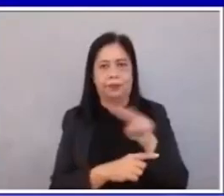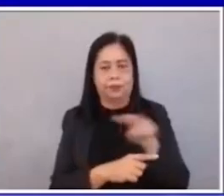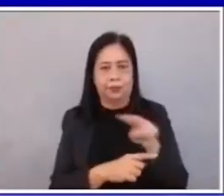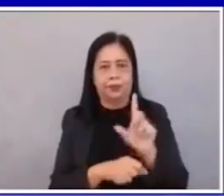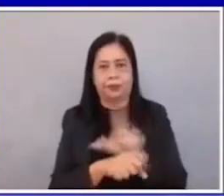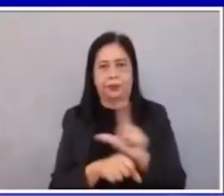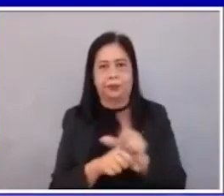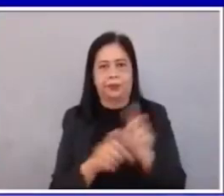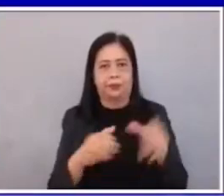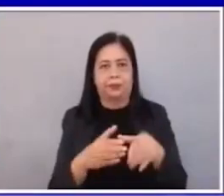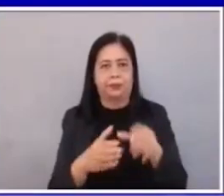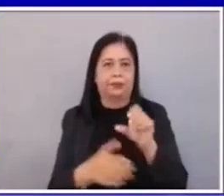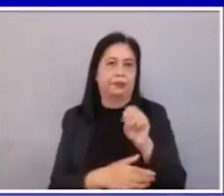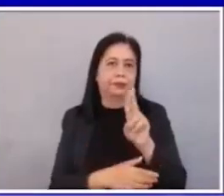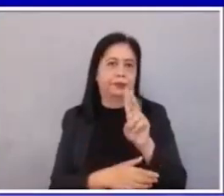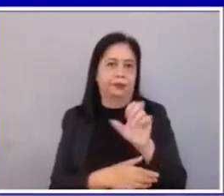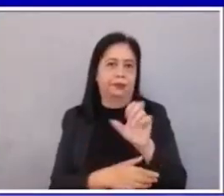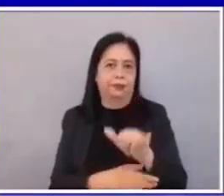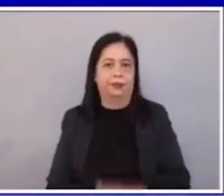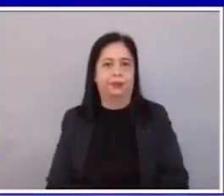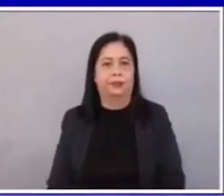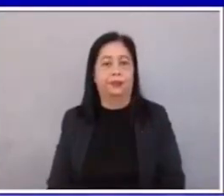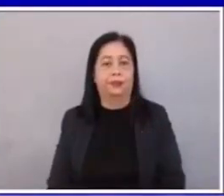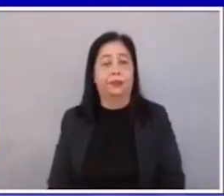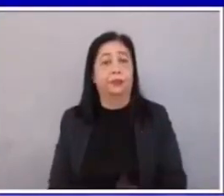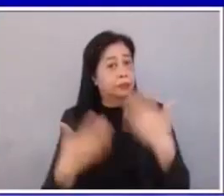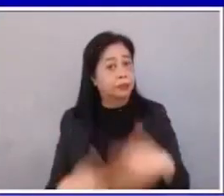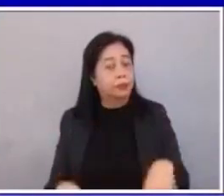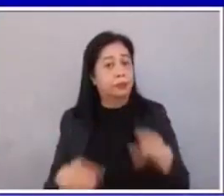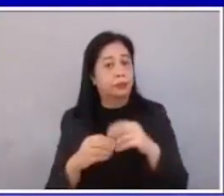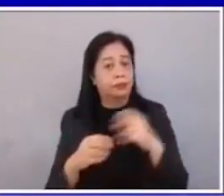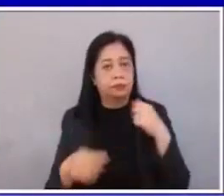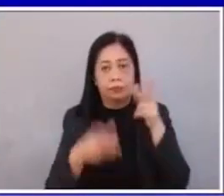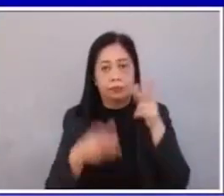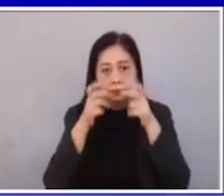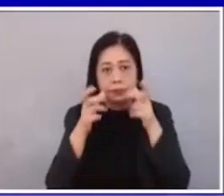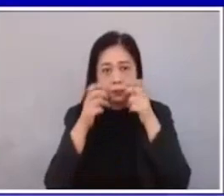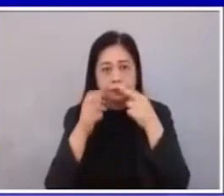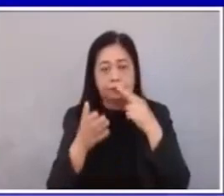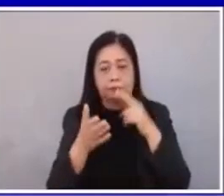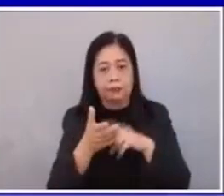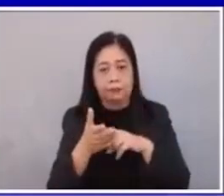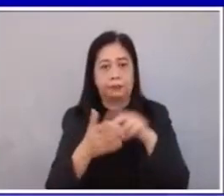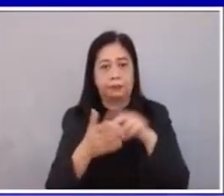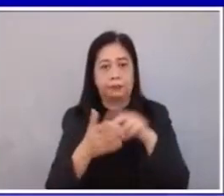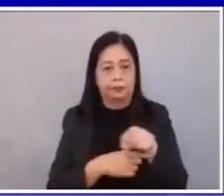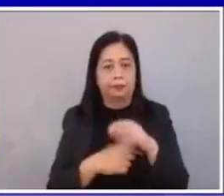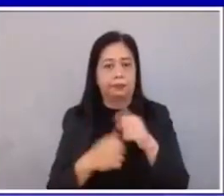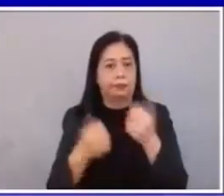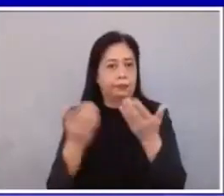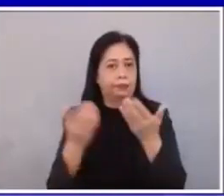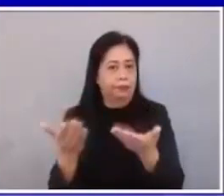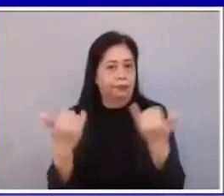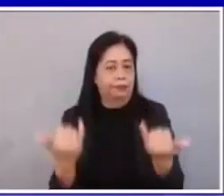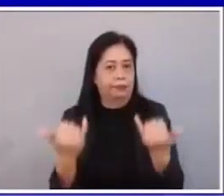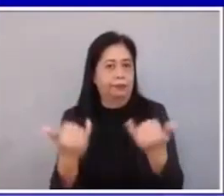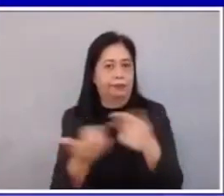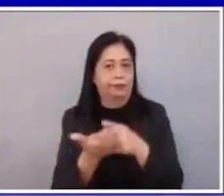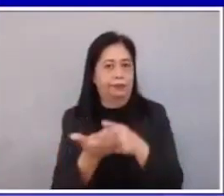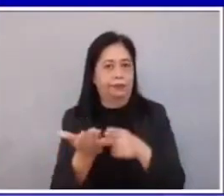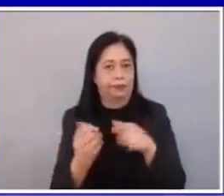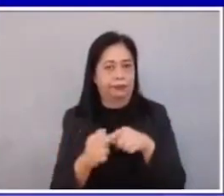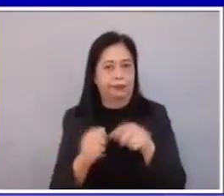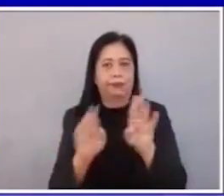Survey. Matapos po natin marinig ang ulat ni Yusek Mapa, nandito na po tayo sa bahagi ng Open